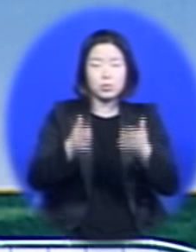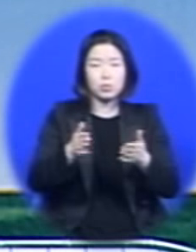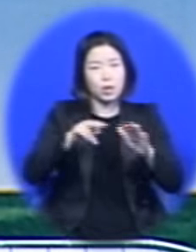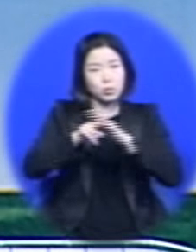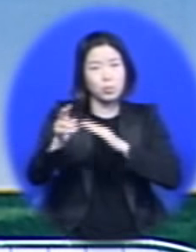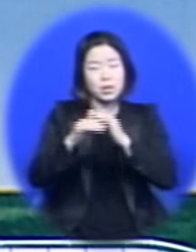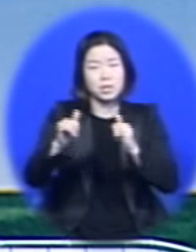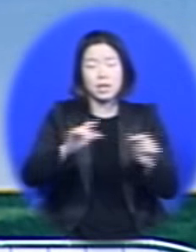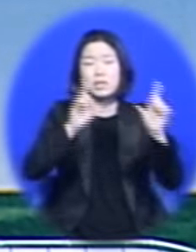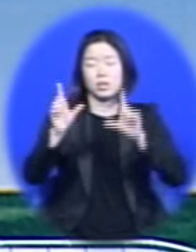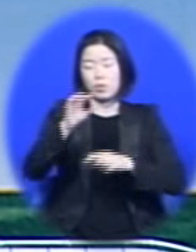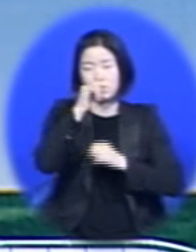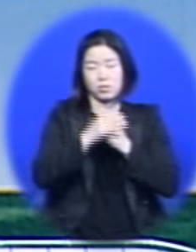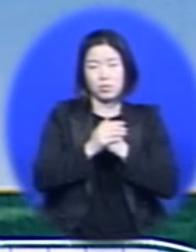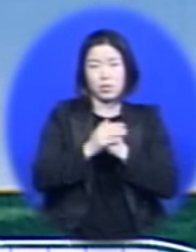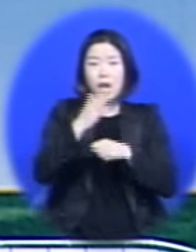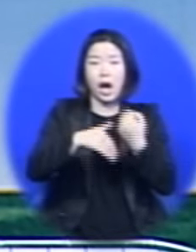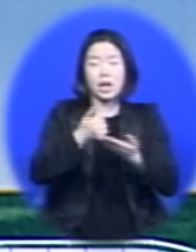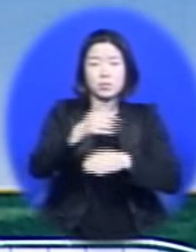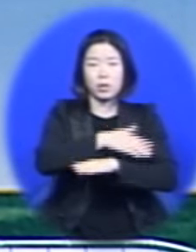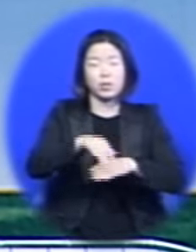됐습니다. 하나님의 계획은 그게 아니었기 때문에.